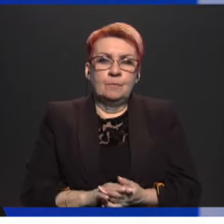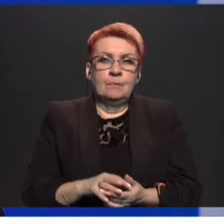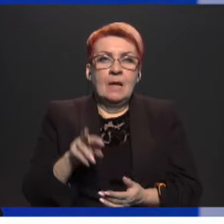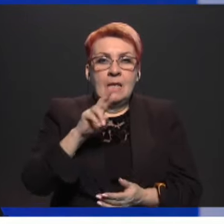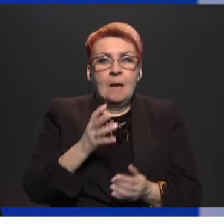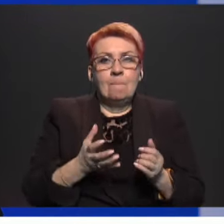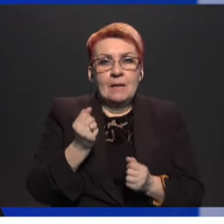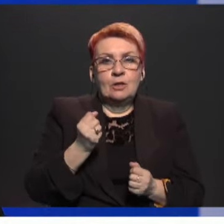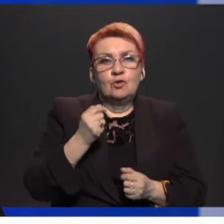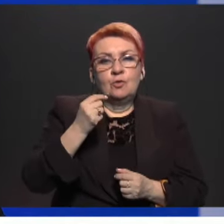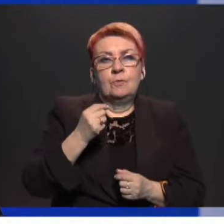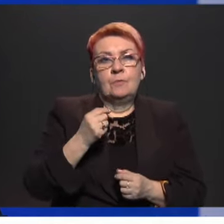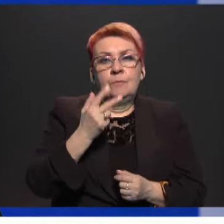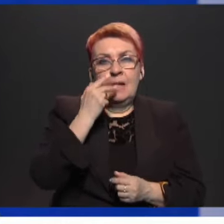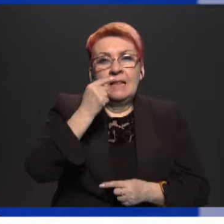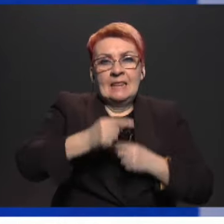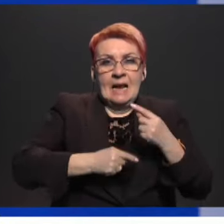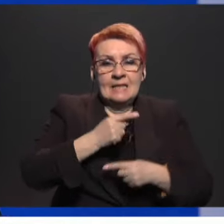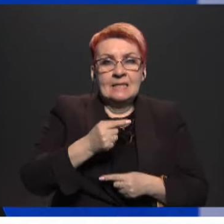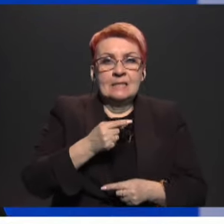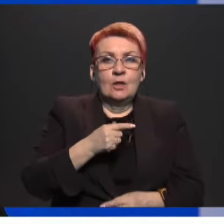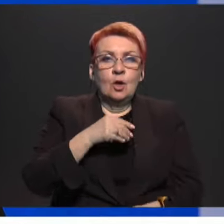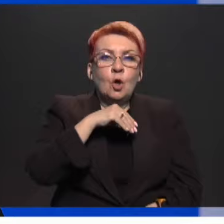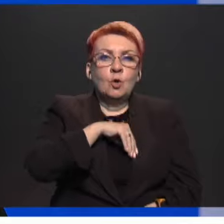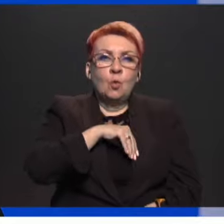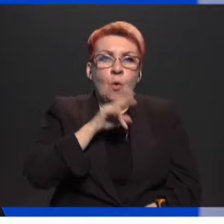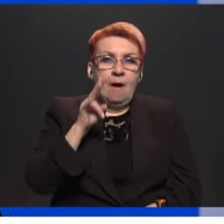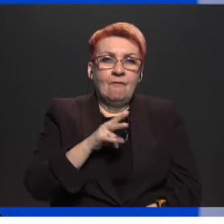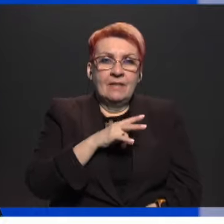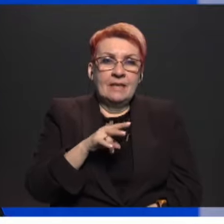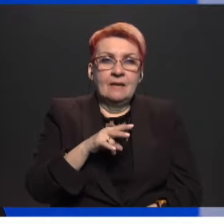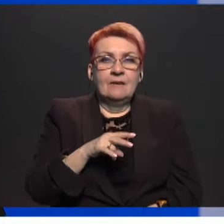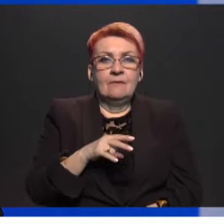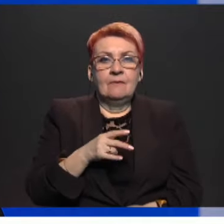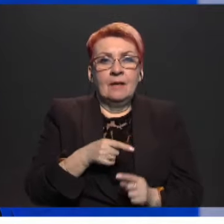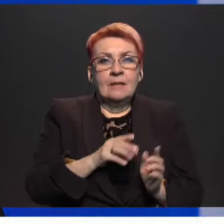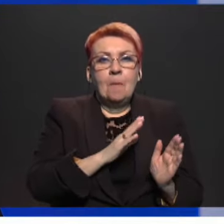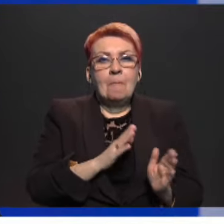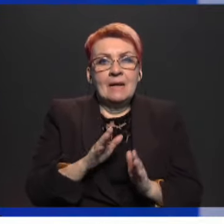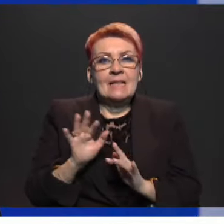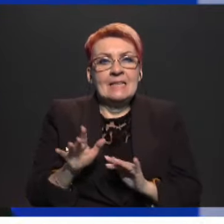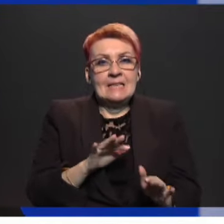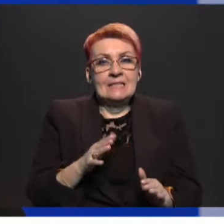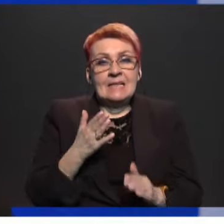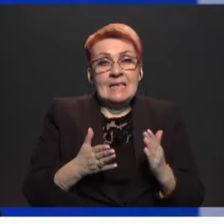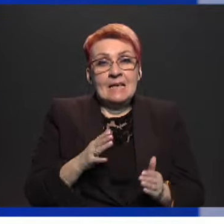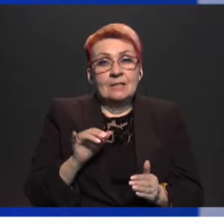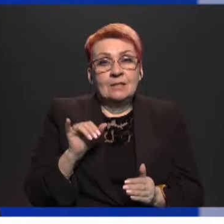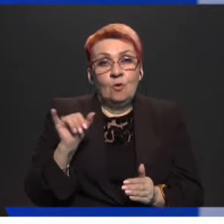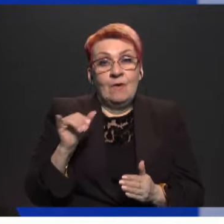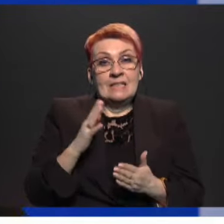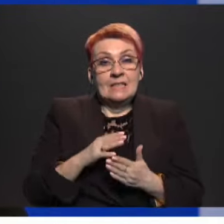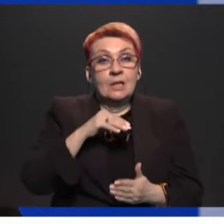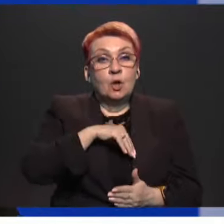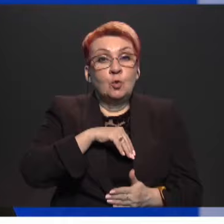традицию духовничества, которая... предписывает здесь следующий порядок действий. Если у человека есть духовник,